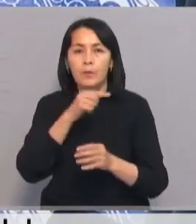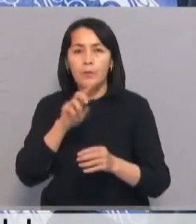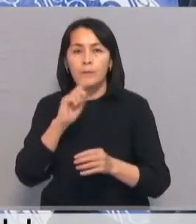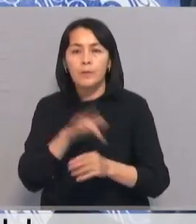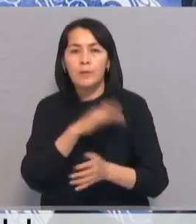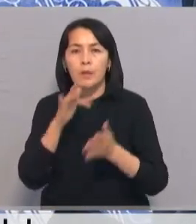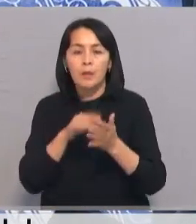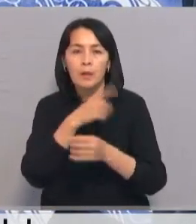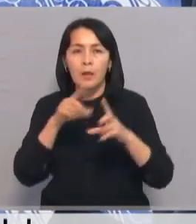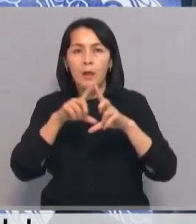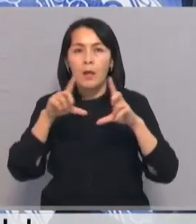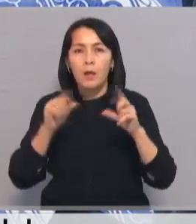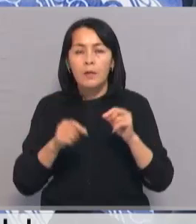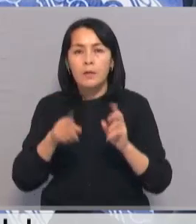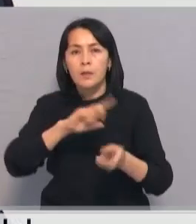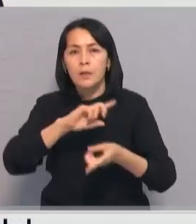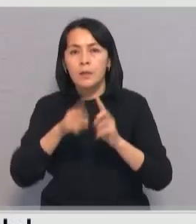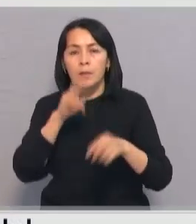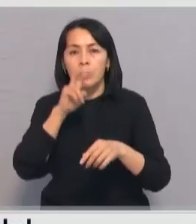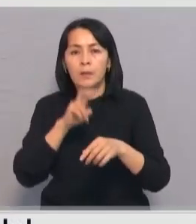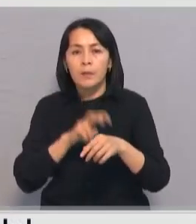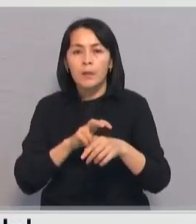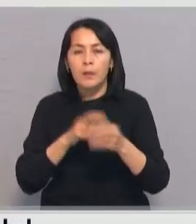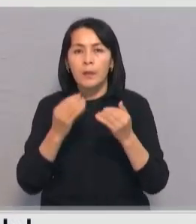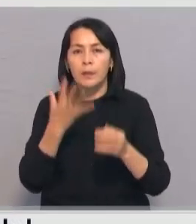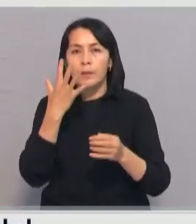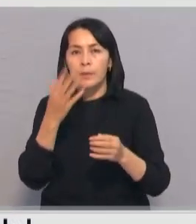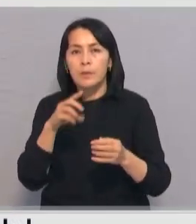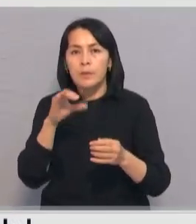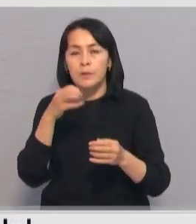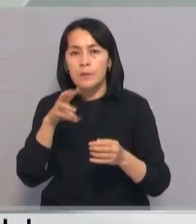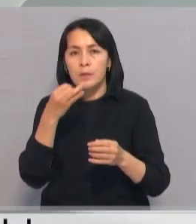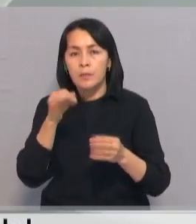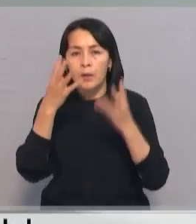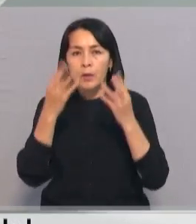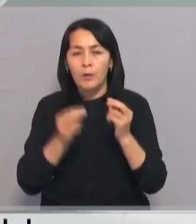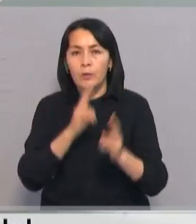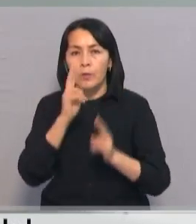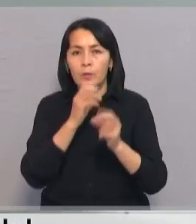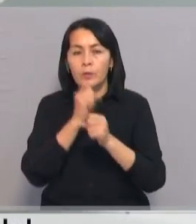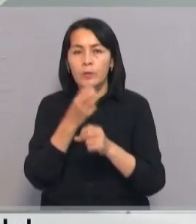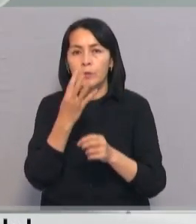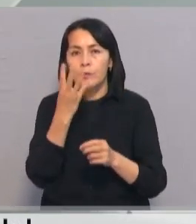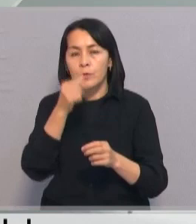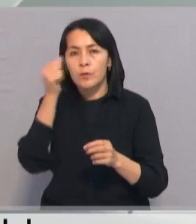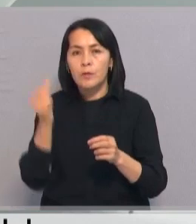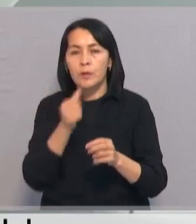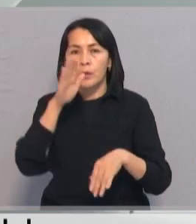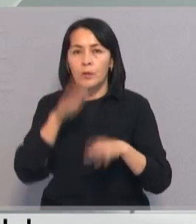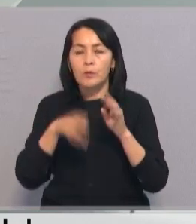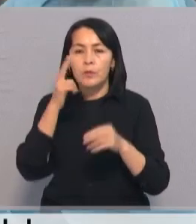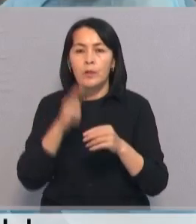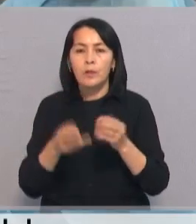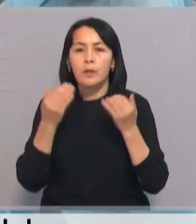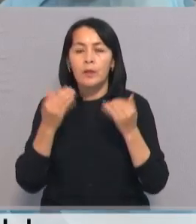1-ші қалалық ауруханасының трансплантолог дәрігерлері 5-ші мамыр күні ота жасап, оны 3-4 сағатта сәтті